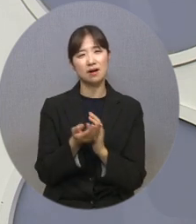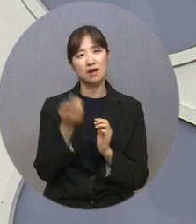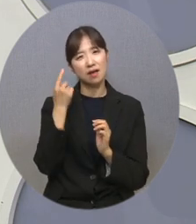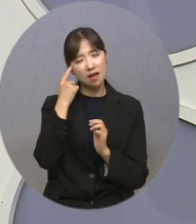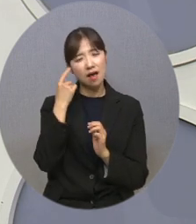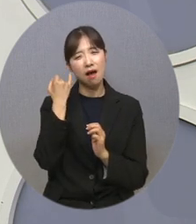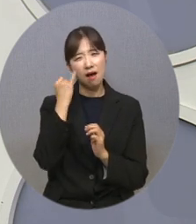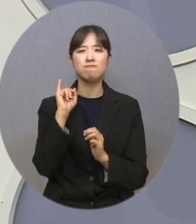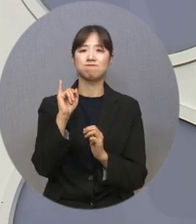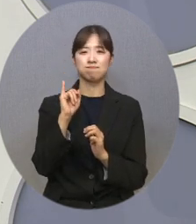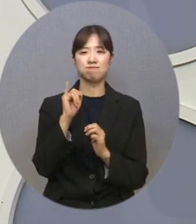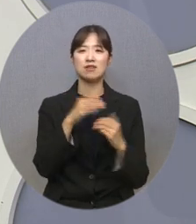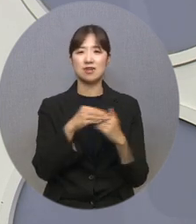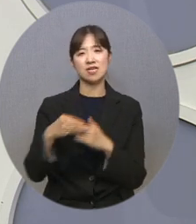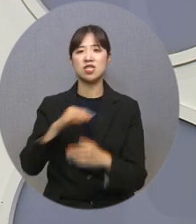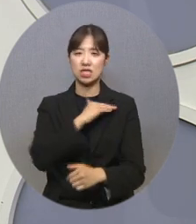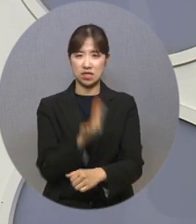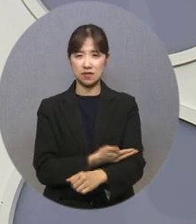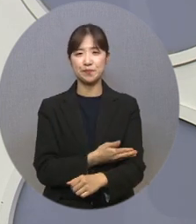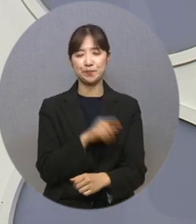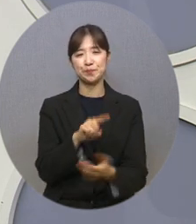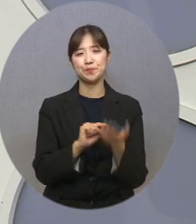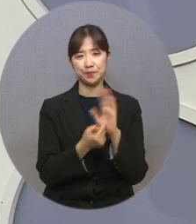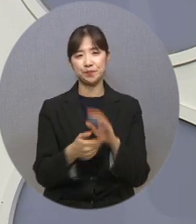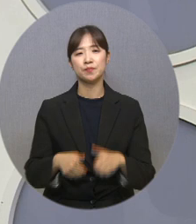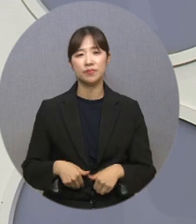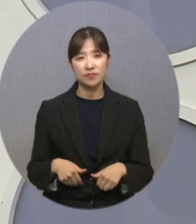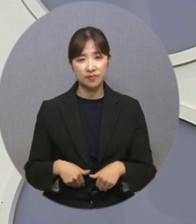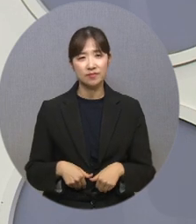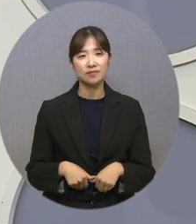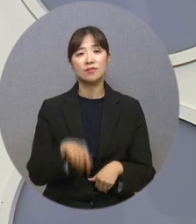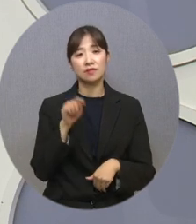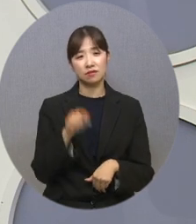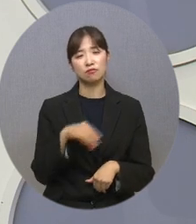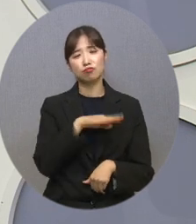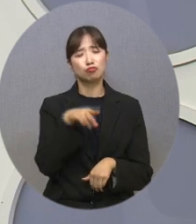그런 아이디어와 리더십을 발현해 줘야 되는데 그게 우리